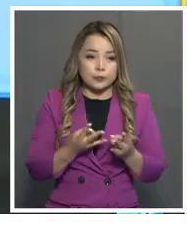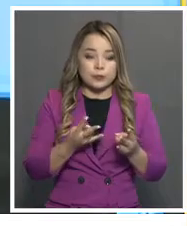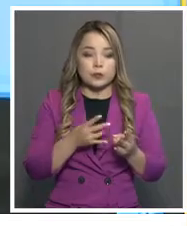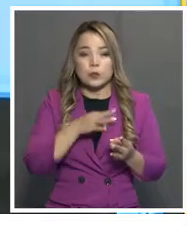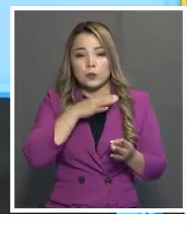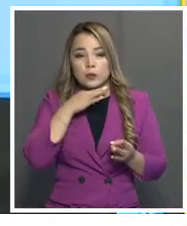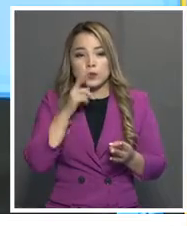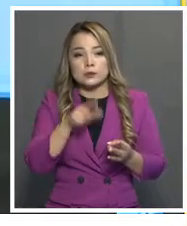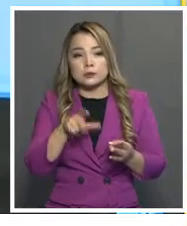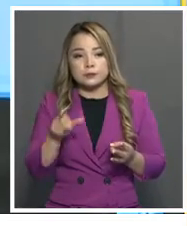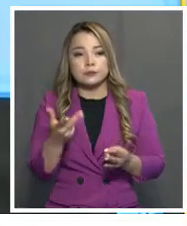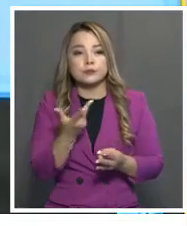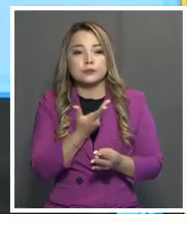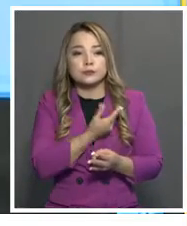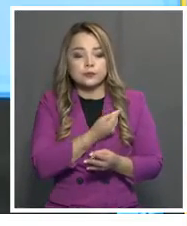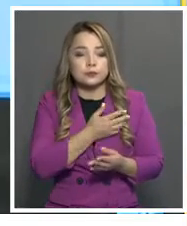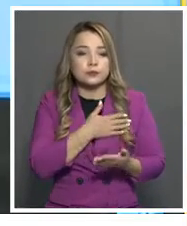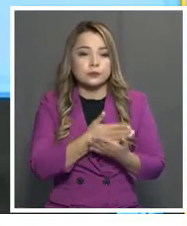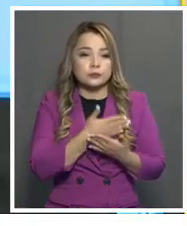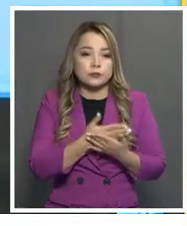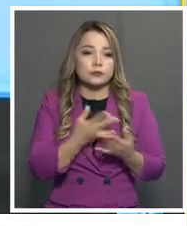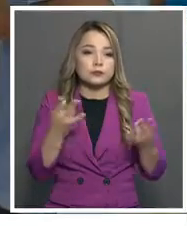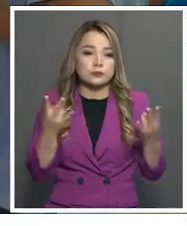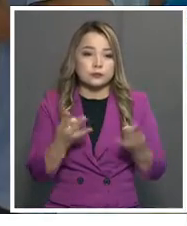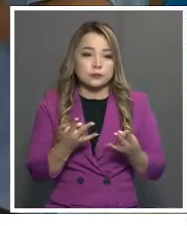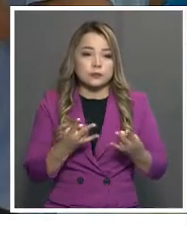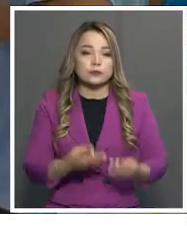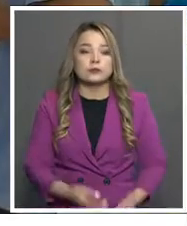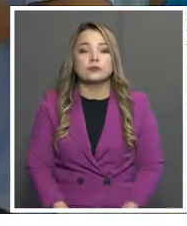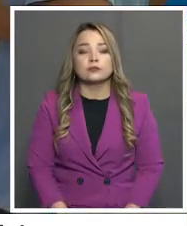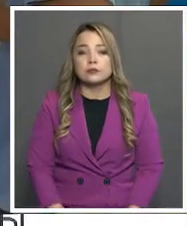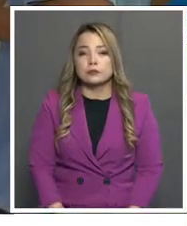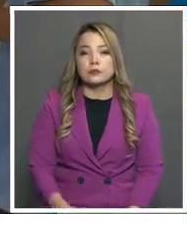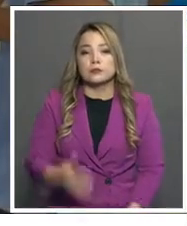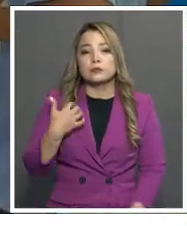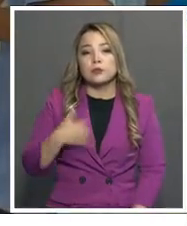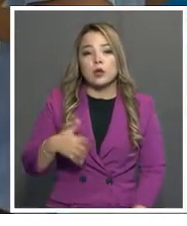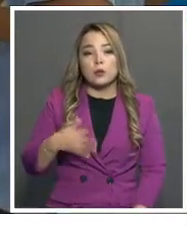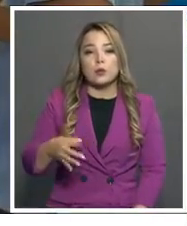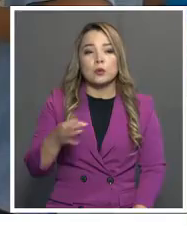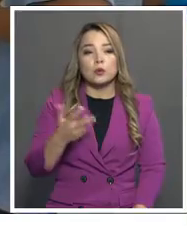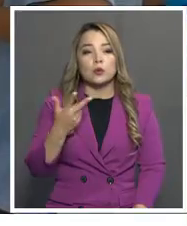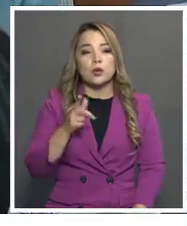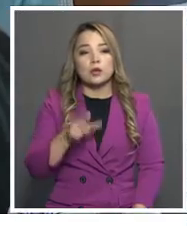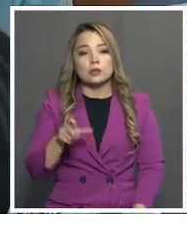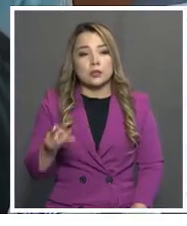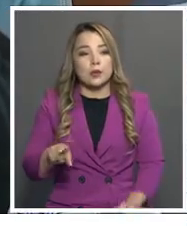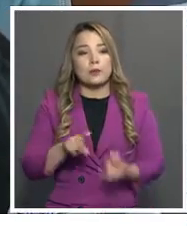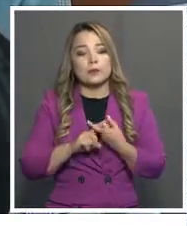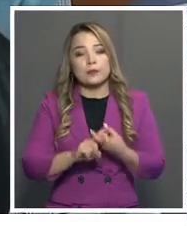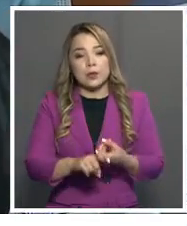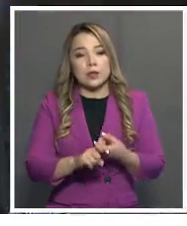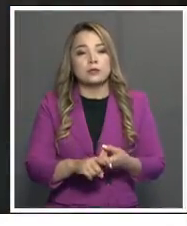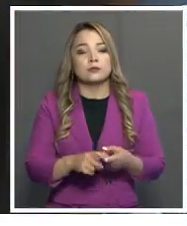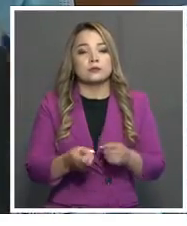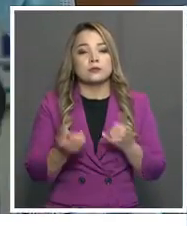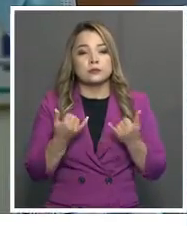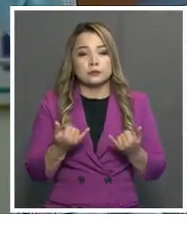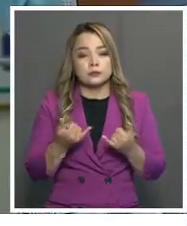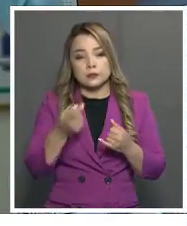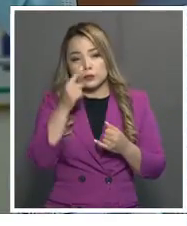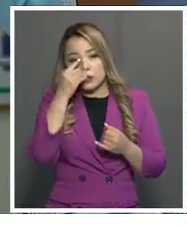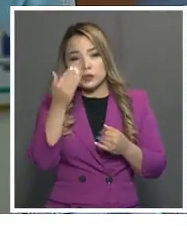көп кісілерімізді вакцинациядан өткізуіміз керек. Жамбыл облысында 3 адамнан ковидтің үнді штамы анықталды. Қазір індет